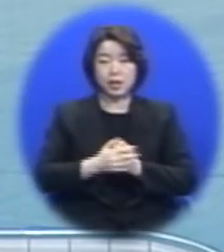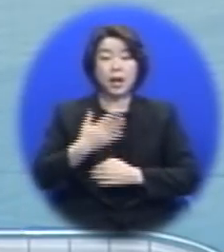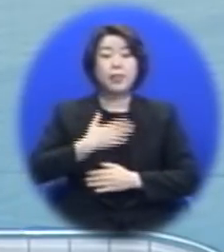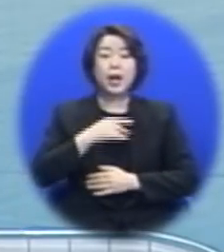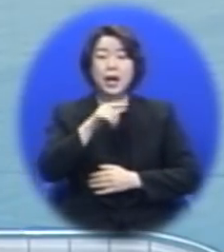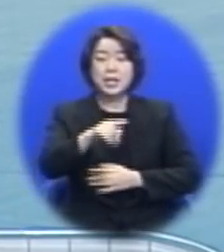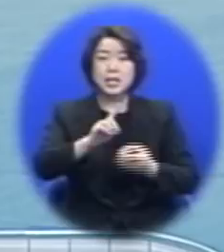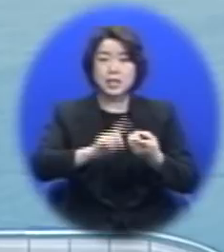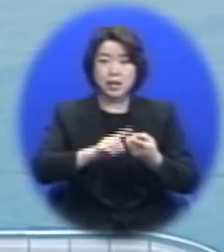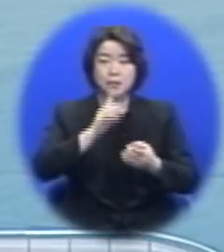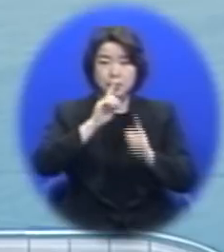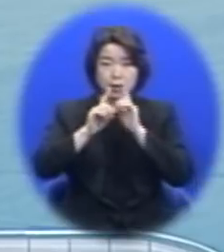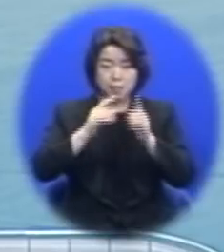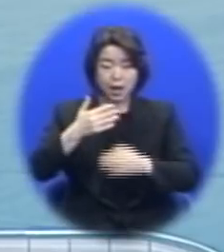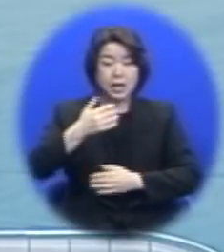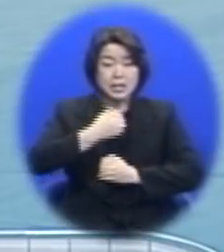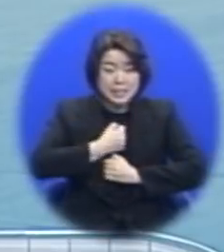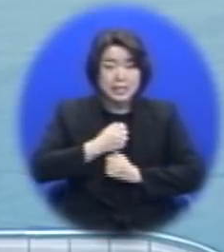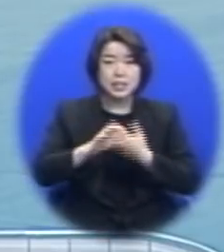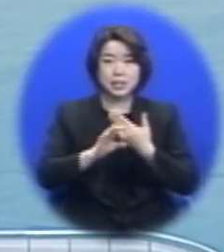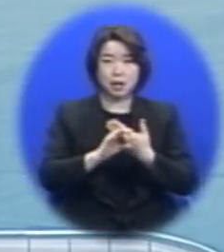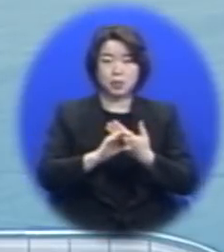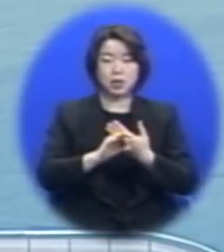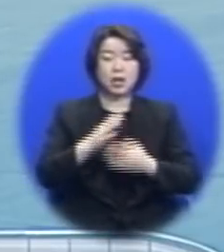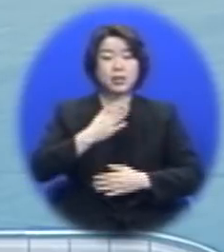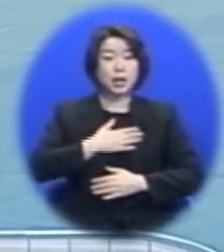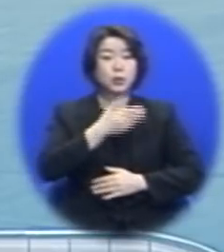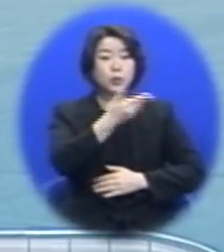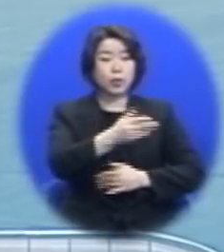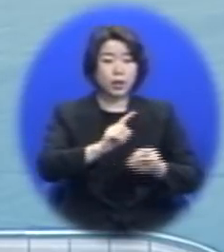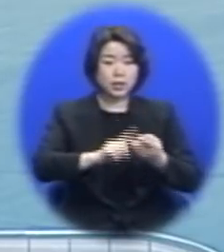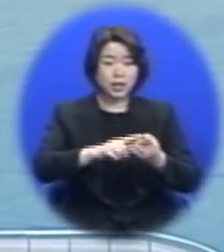나의 말을 지킨다면 나도 내 약속을